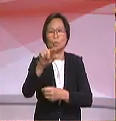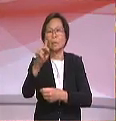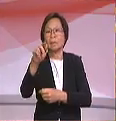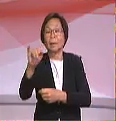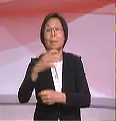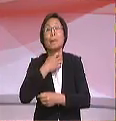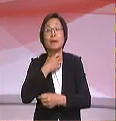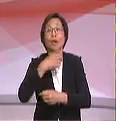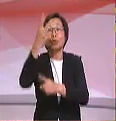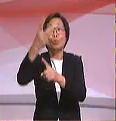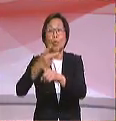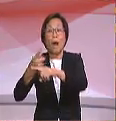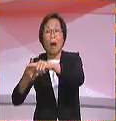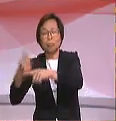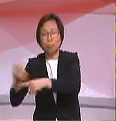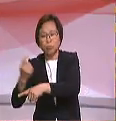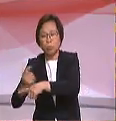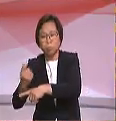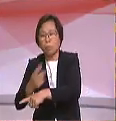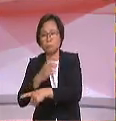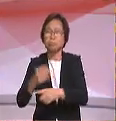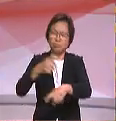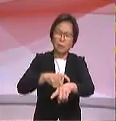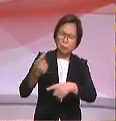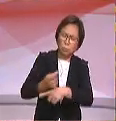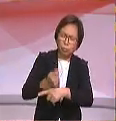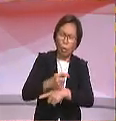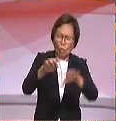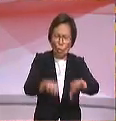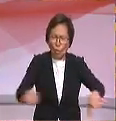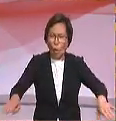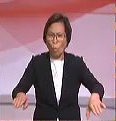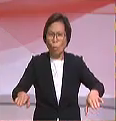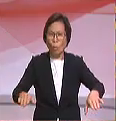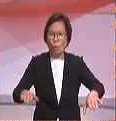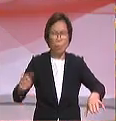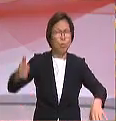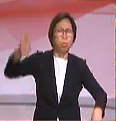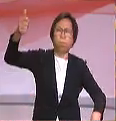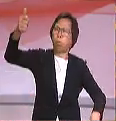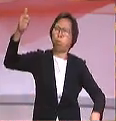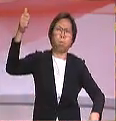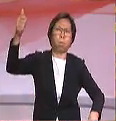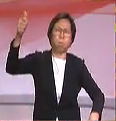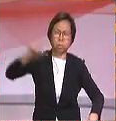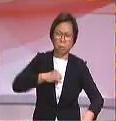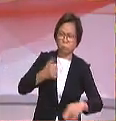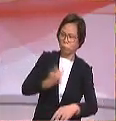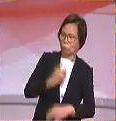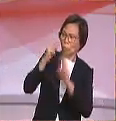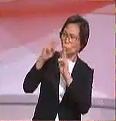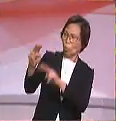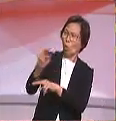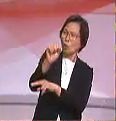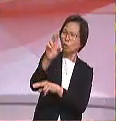setengah nama situ latihannya Epic muda-muda kita memang berada dalam subscribe maknanya kishni tengok ke